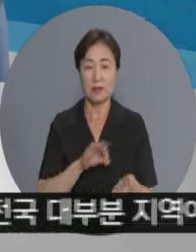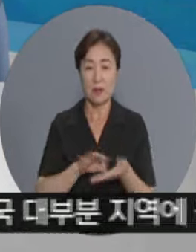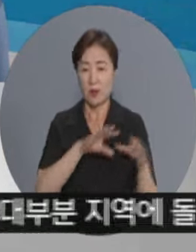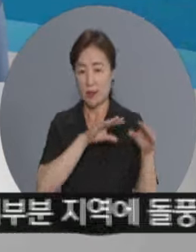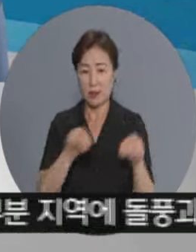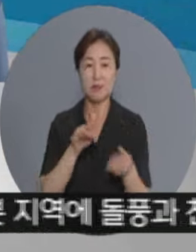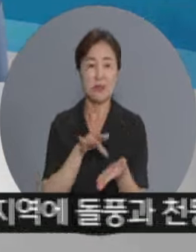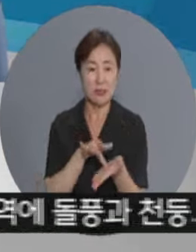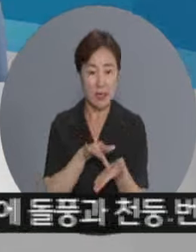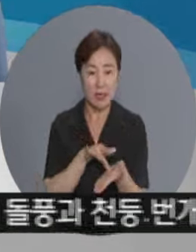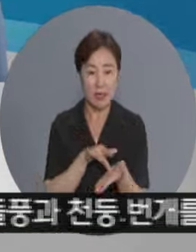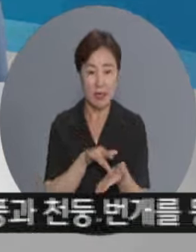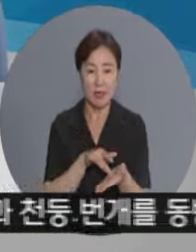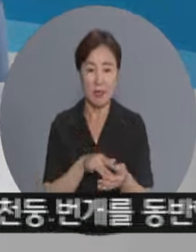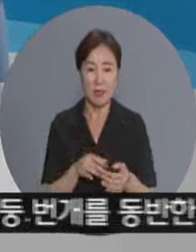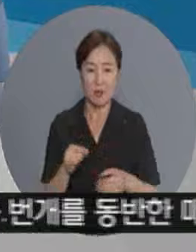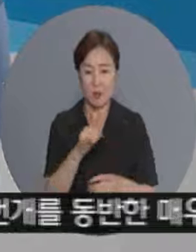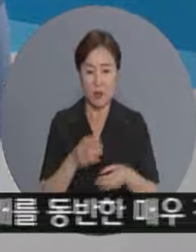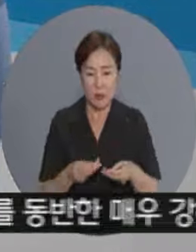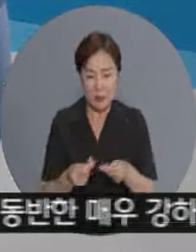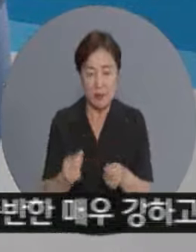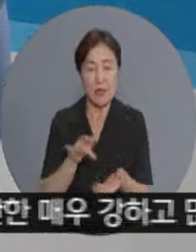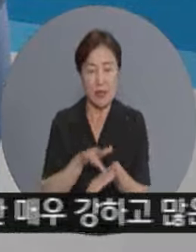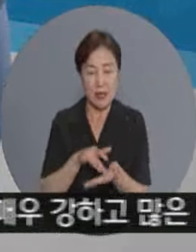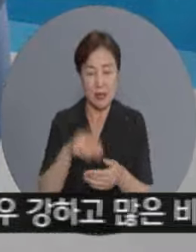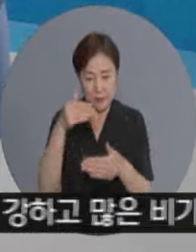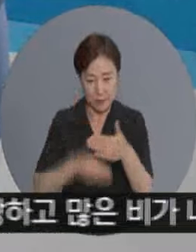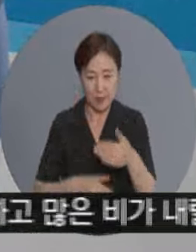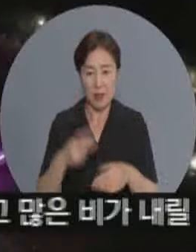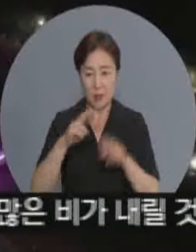농약과 살균제 잔류량을 분석할 방침입니다.